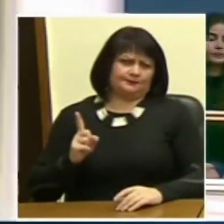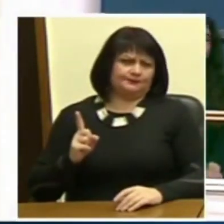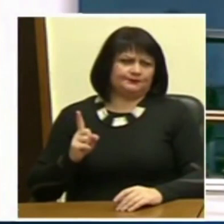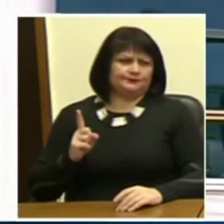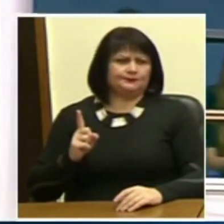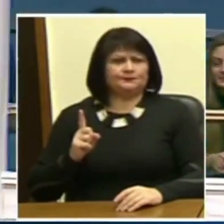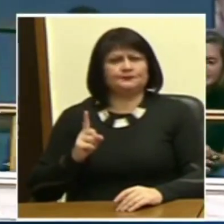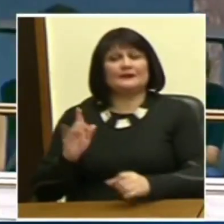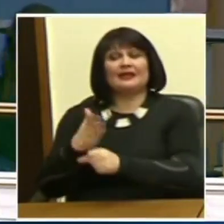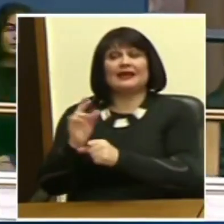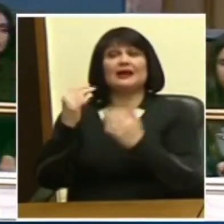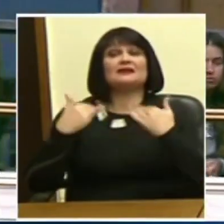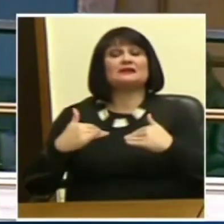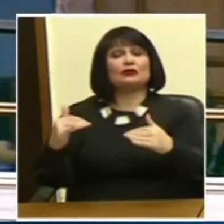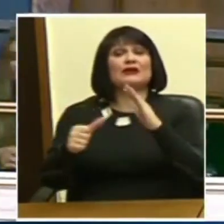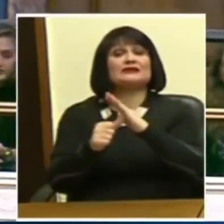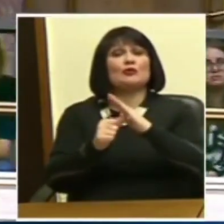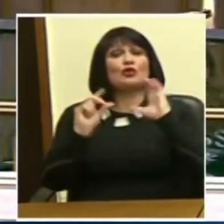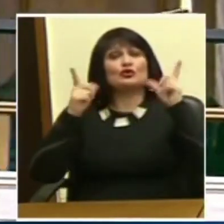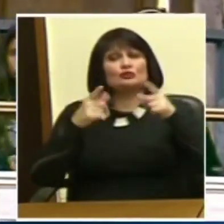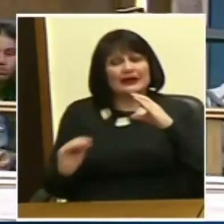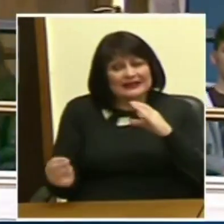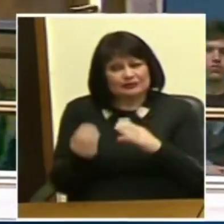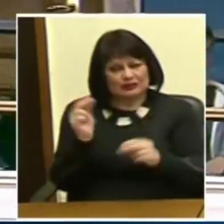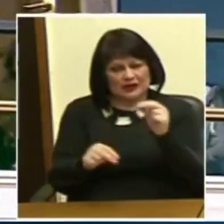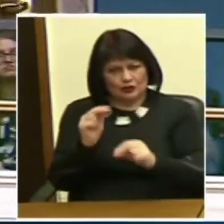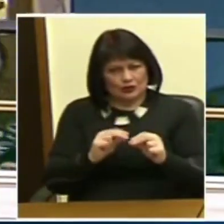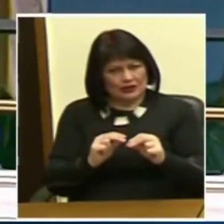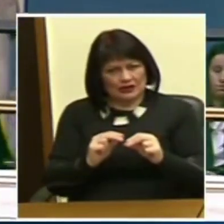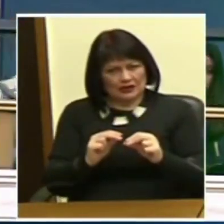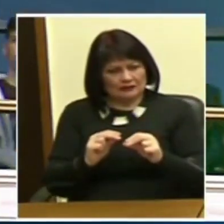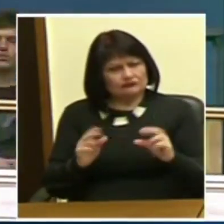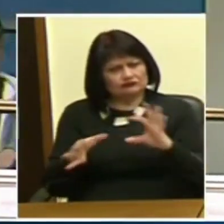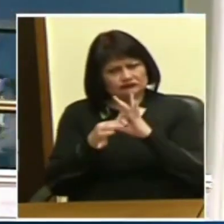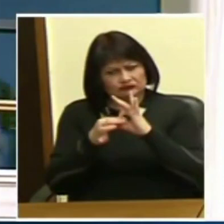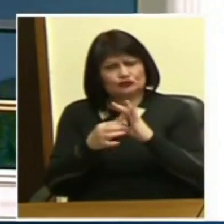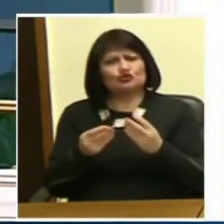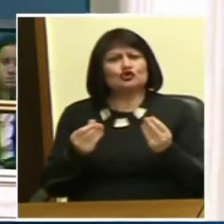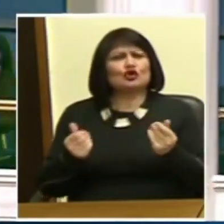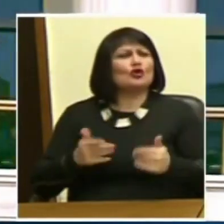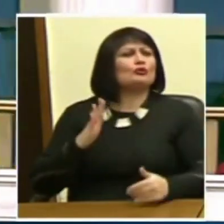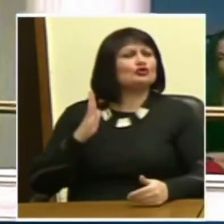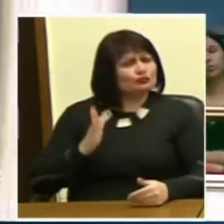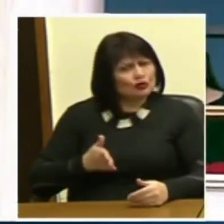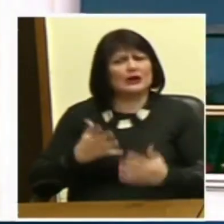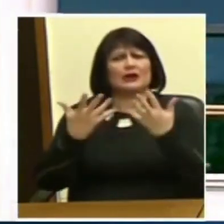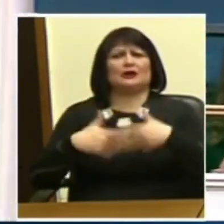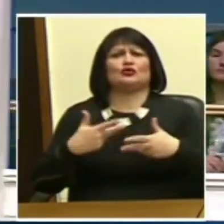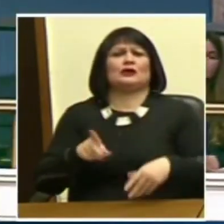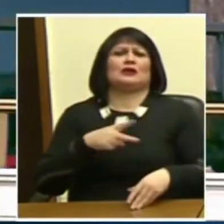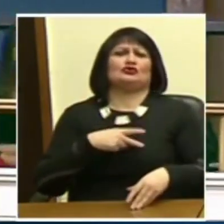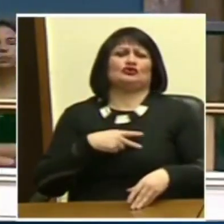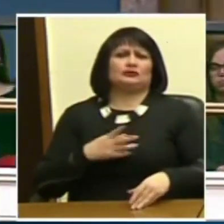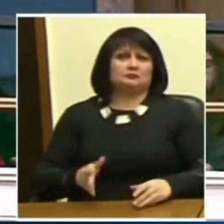της Βουλής από την εκλογή του Προέδρου, καθώς μόνο έτσι θα μπορεί να λειτουργεί και σωστά. Δεν μπορούμε να